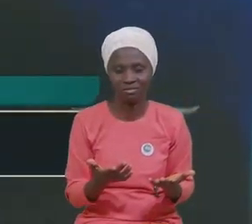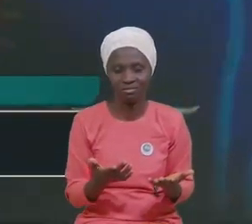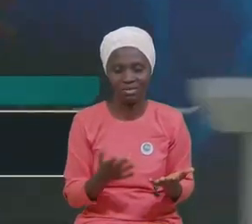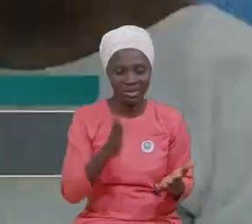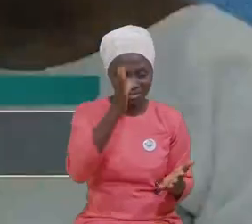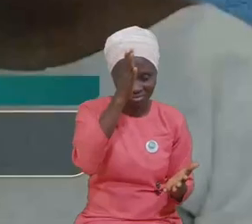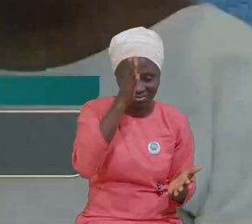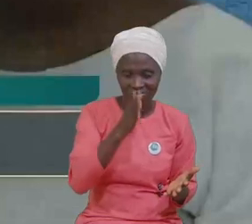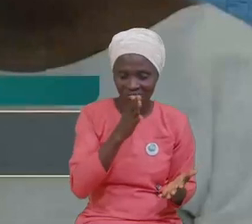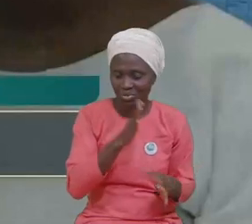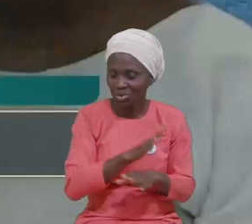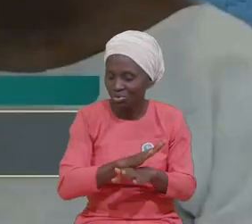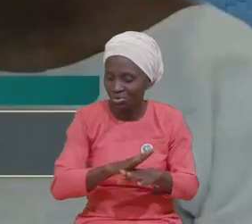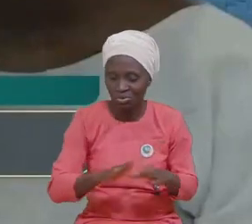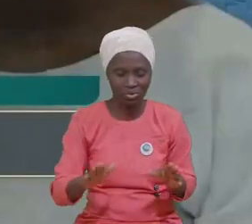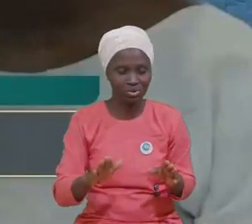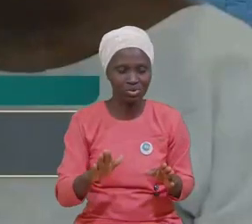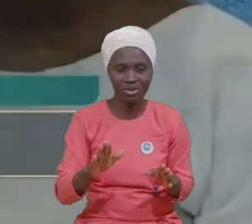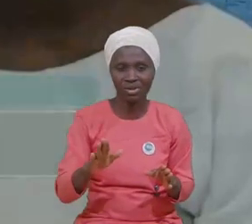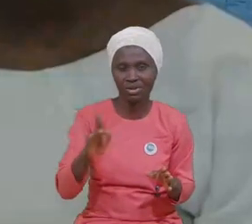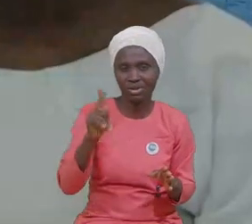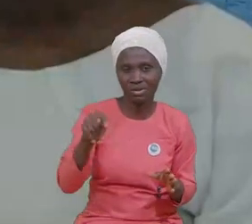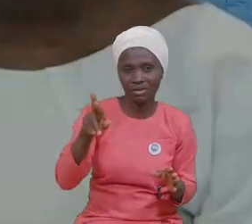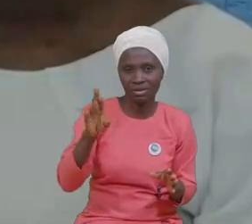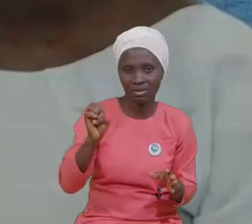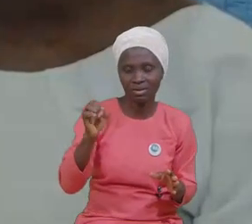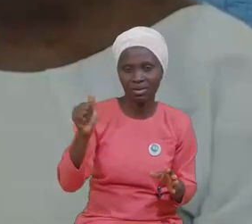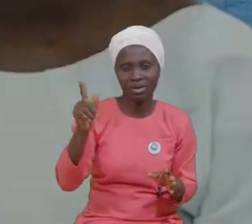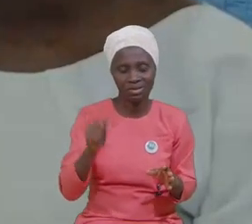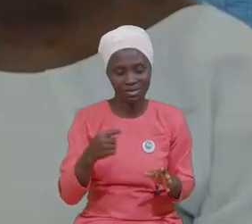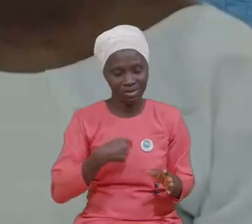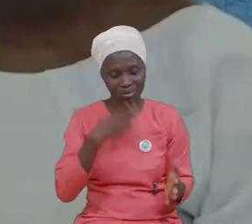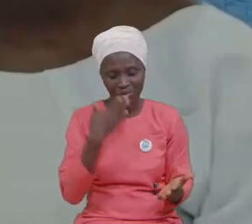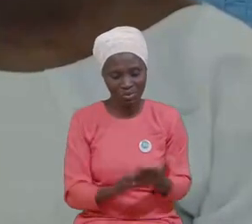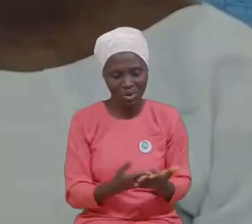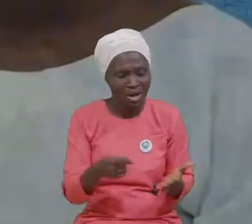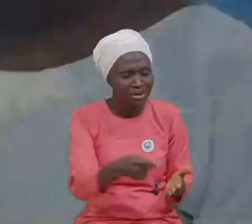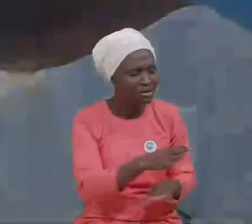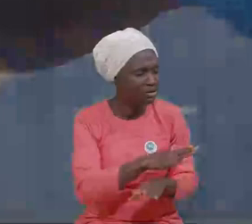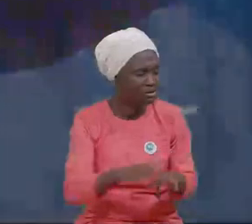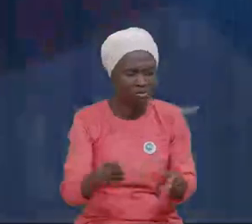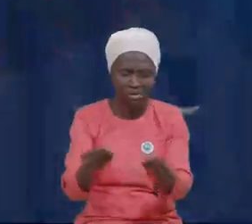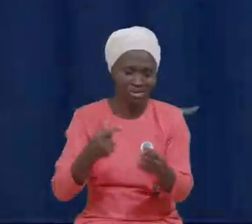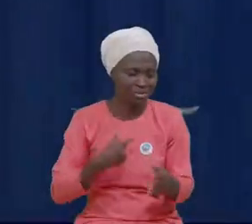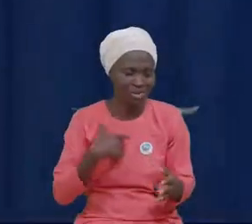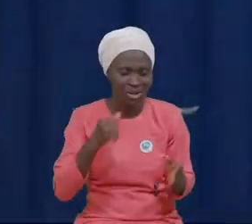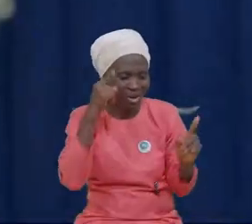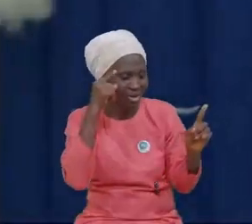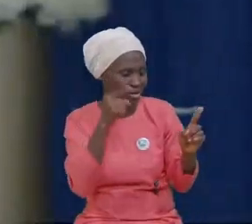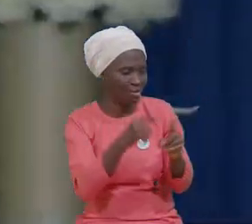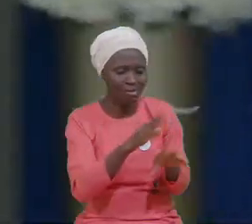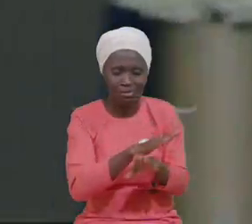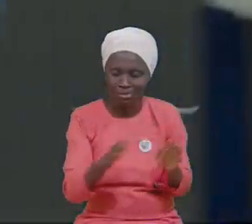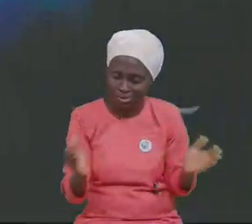traité. Ils ne m'ont pas donné. Ils ne m'ont même pas encouragé. Tout le monde autour